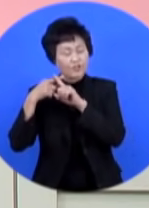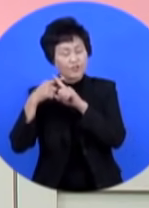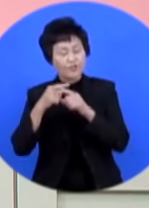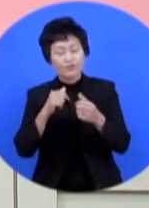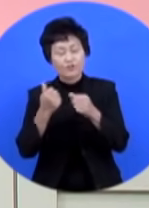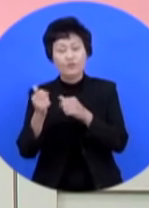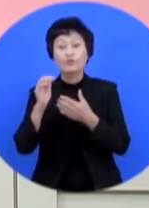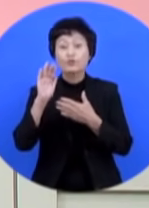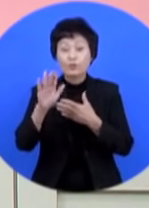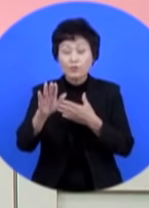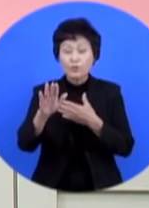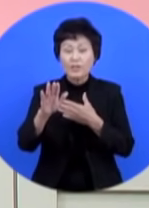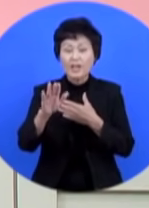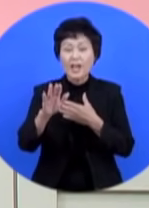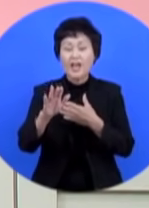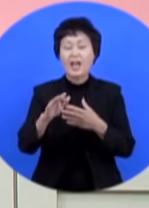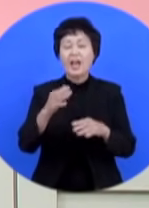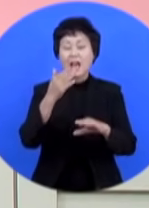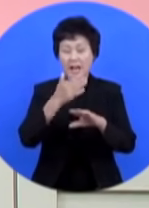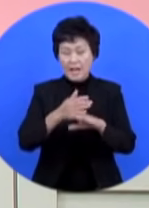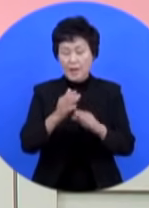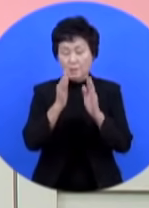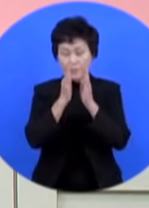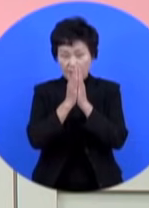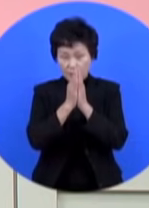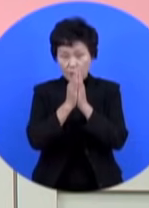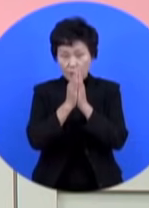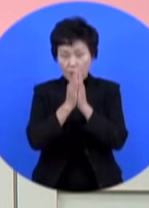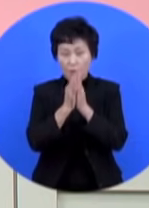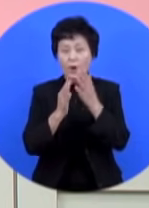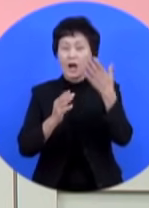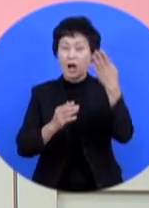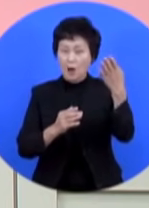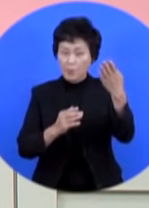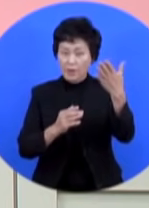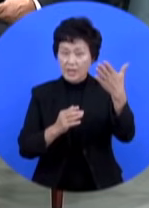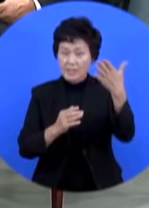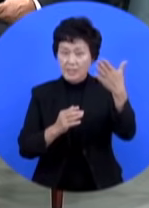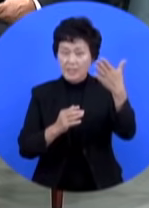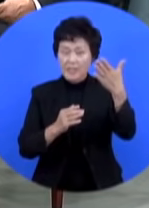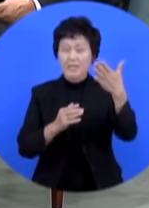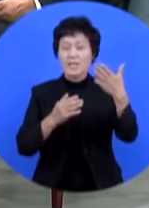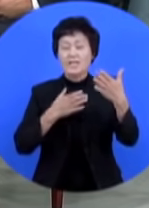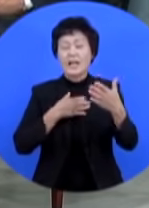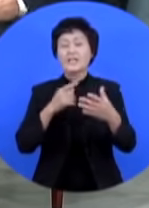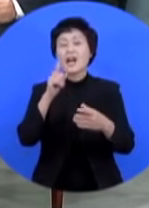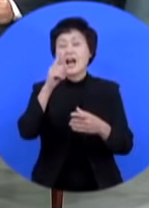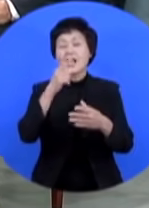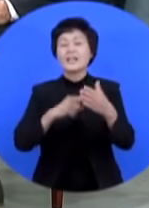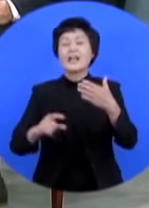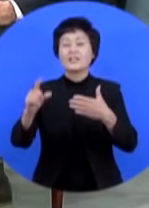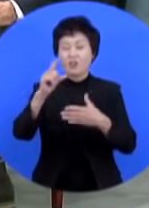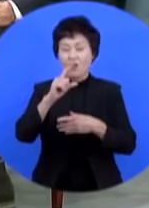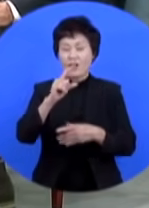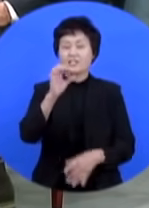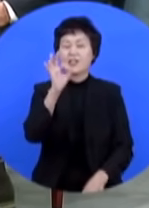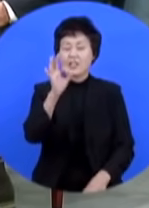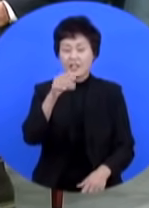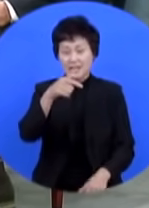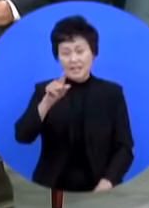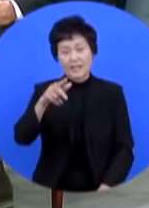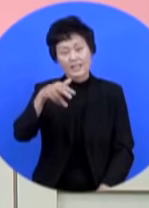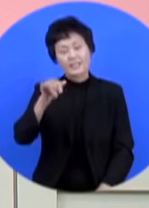저는 감히 한 가지를 더 얹어서 열 가지 감사 기도를 장례식 때 제가 드렸습니다. 그 내용을 좀 말씀해 주실 수